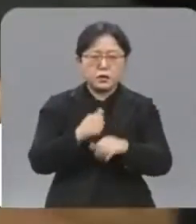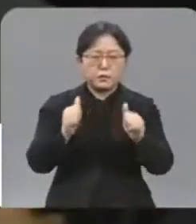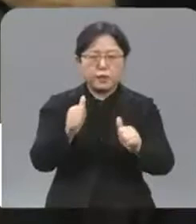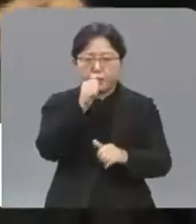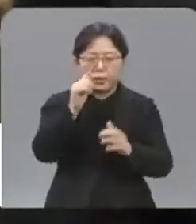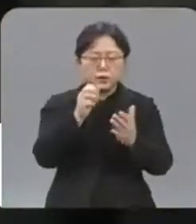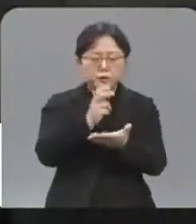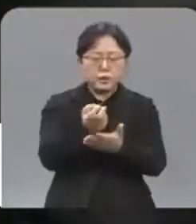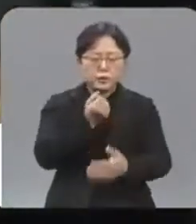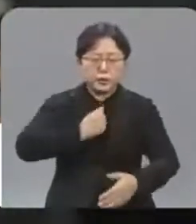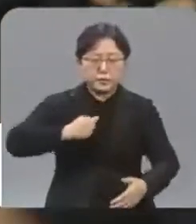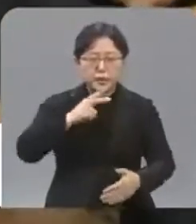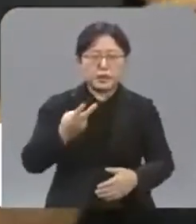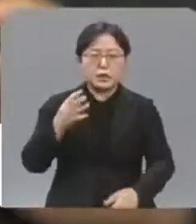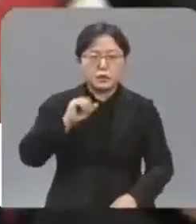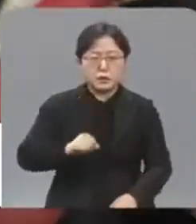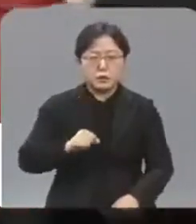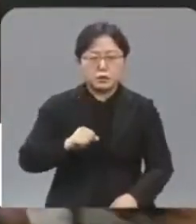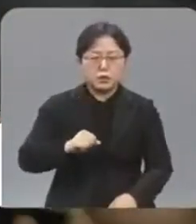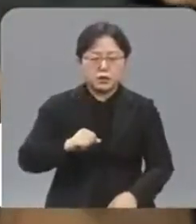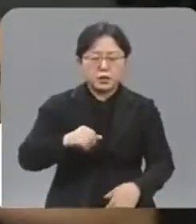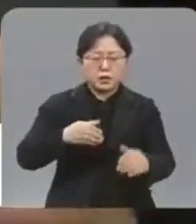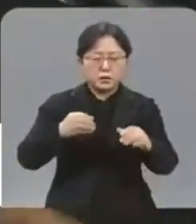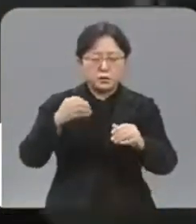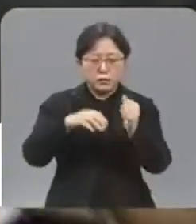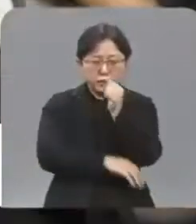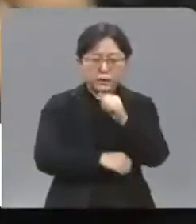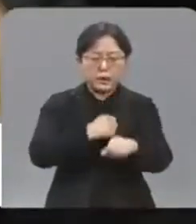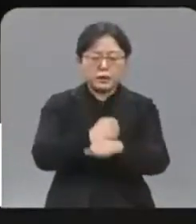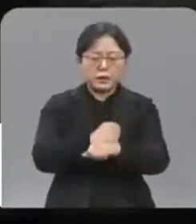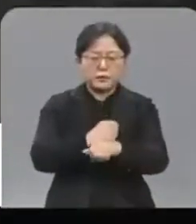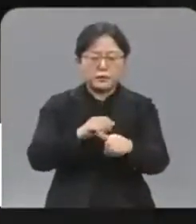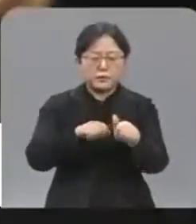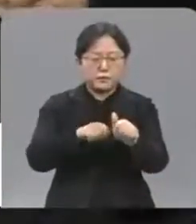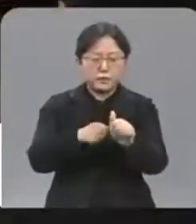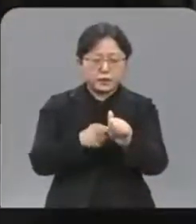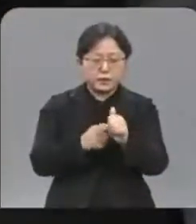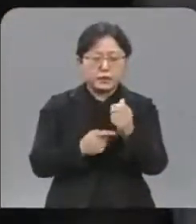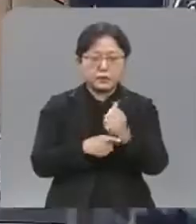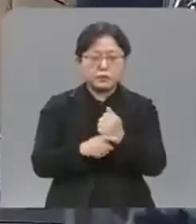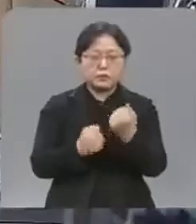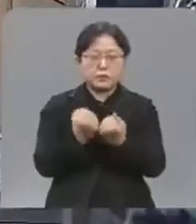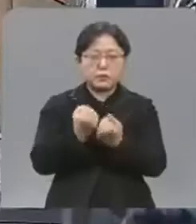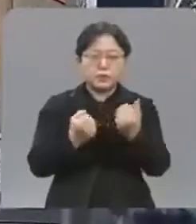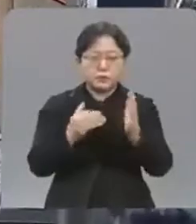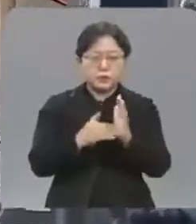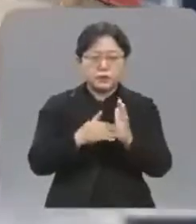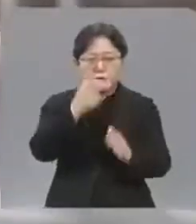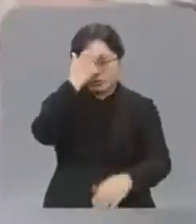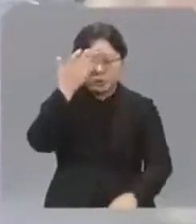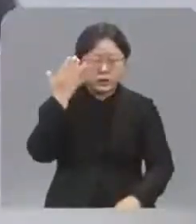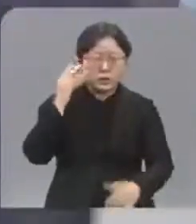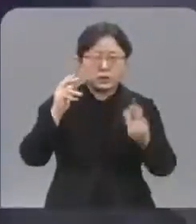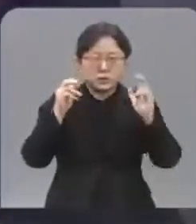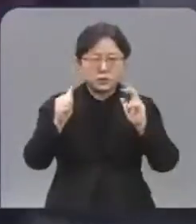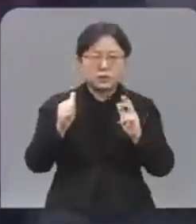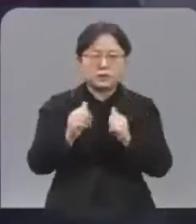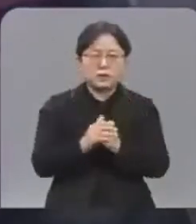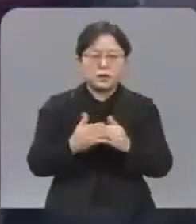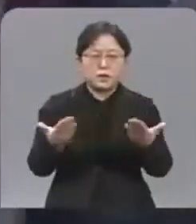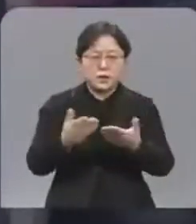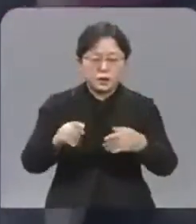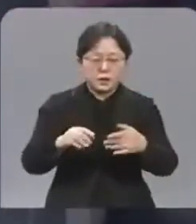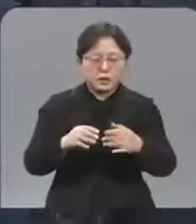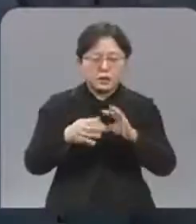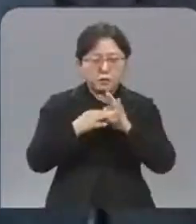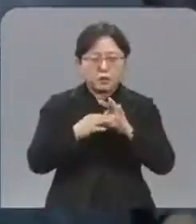위반 방조로 2억 원이 넘는 돈을 받아 챙겼다며 양형 이유를 밝혔습니다. 또 최 전 사장과 함께 사건에